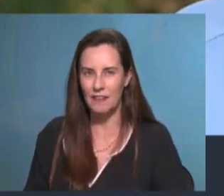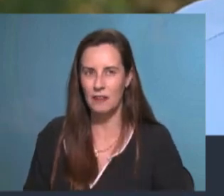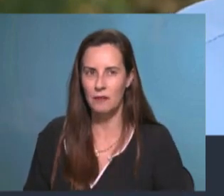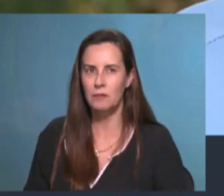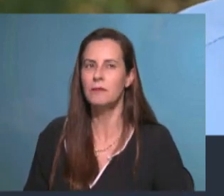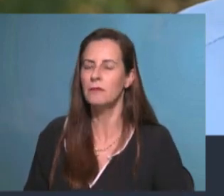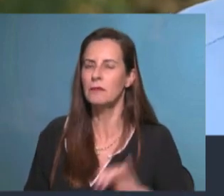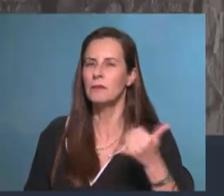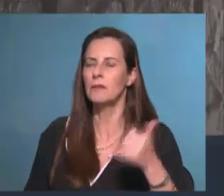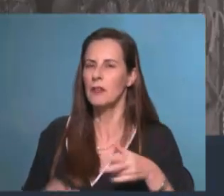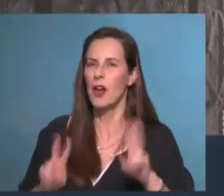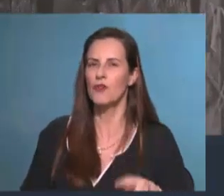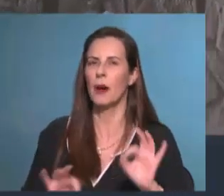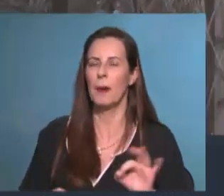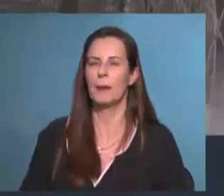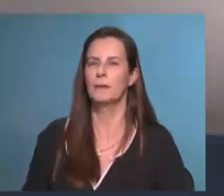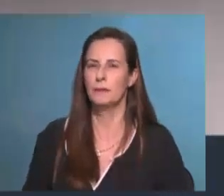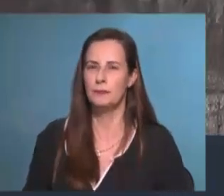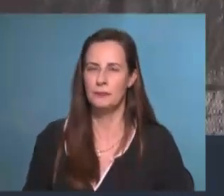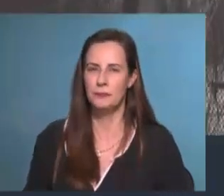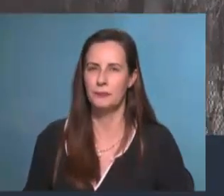קיימת כזאת אפשרות, בהחלט.